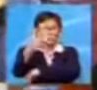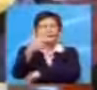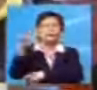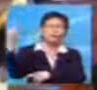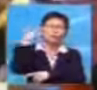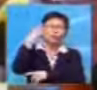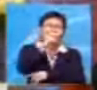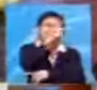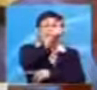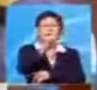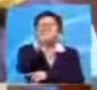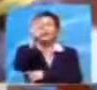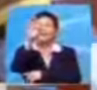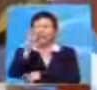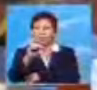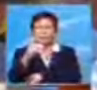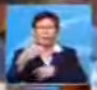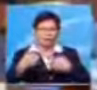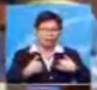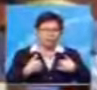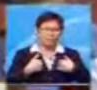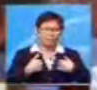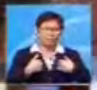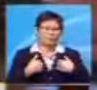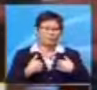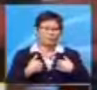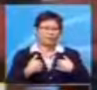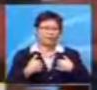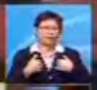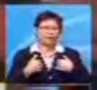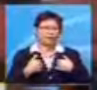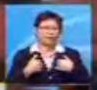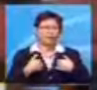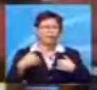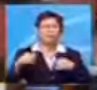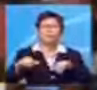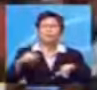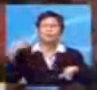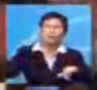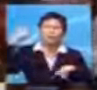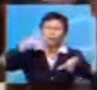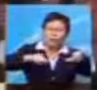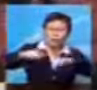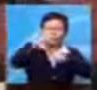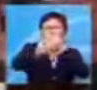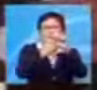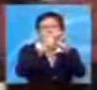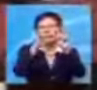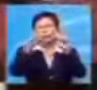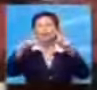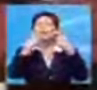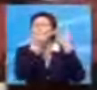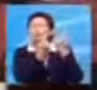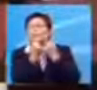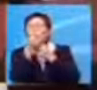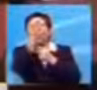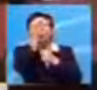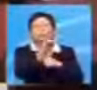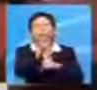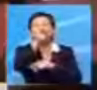FM mengadakan DJ corner Sempena dengan radio aktif 2016 Sempena dengan ulang tahun RTM